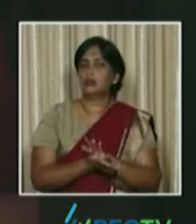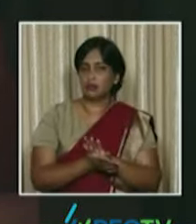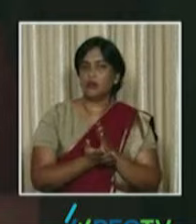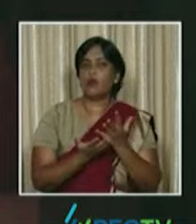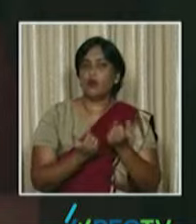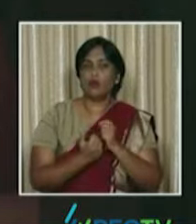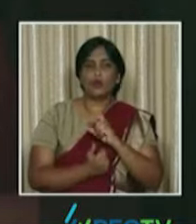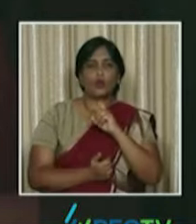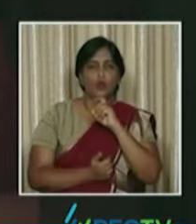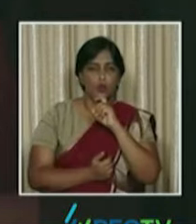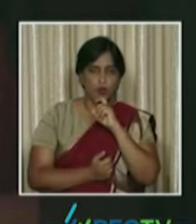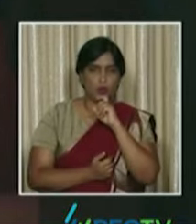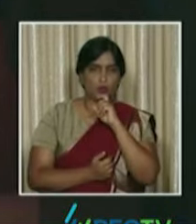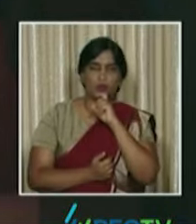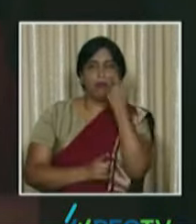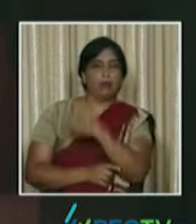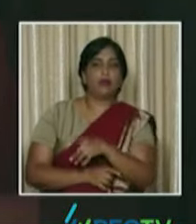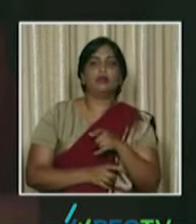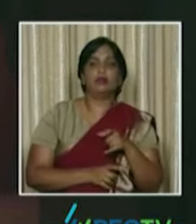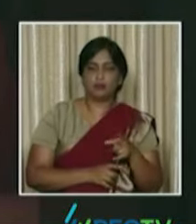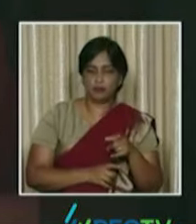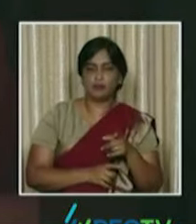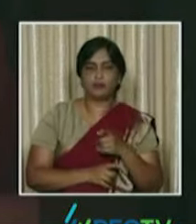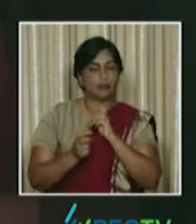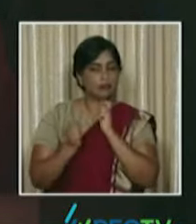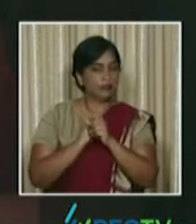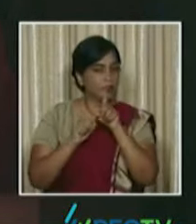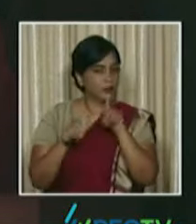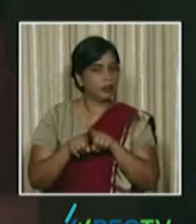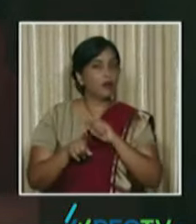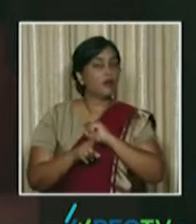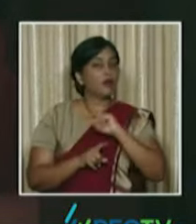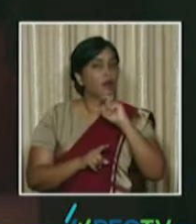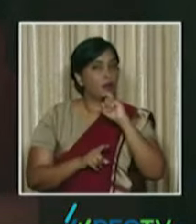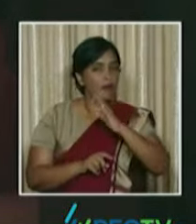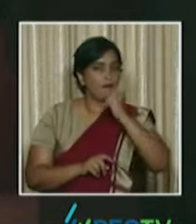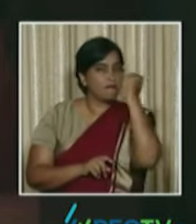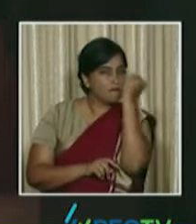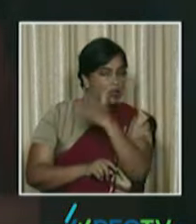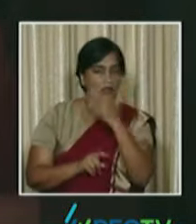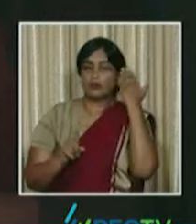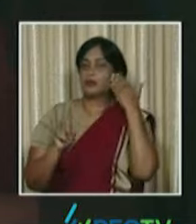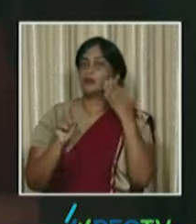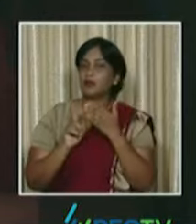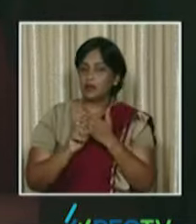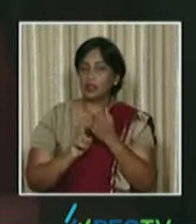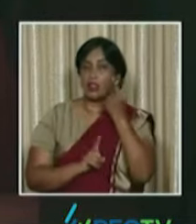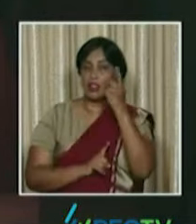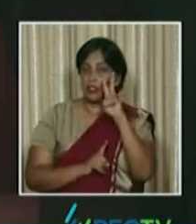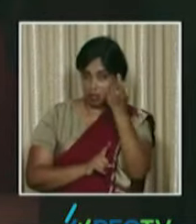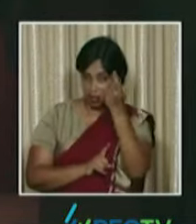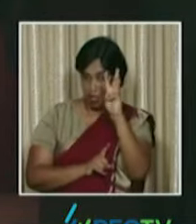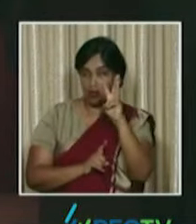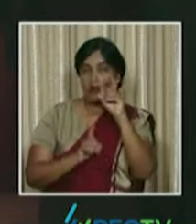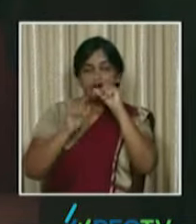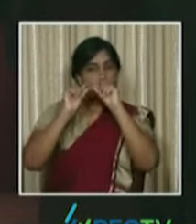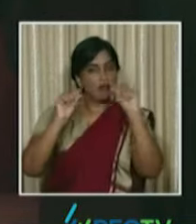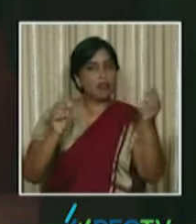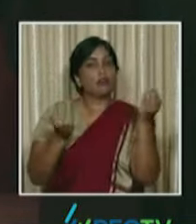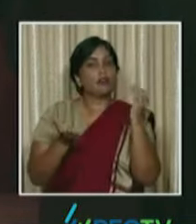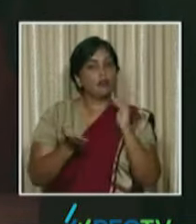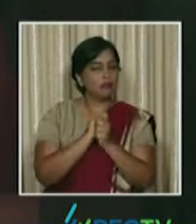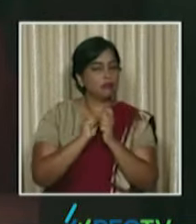බව අධිකරණය විසින් නිරීක්ෂණය කළ තිබෙනවා. මම ඔබතුමාට තව එකක් කියන්න. අධිකරණයට අපහස කිරීම සම්බන්ධයෙන් 13 වැනි වගන්තියට